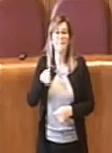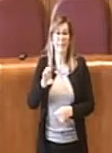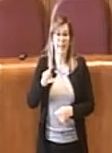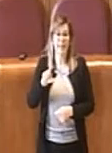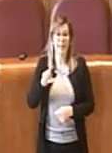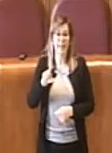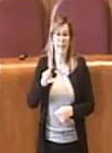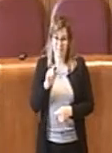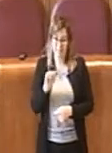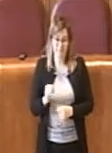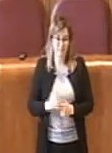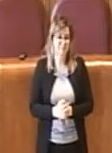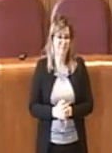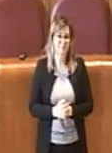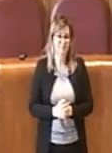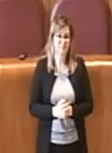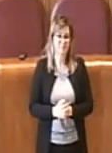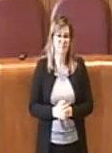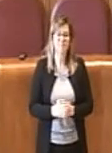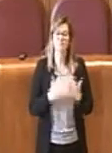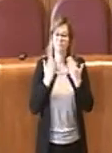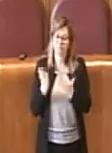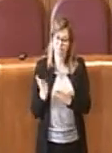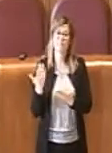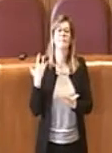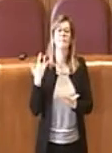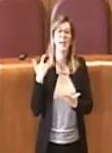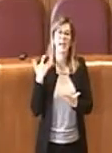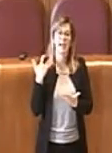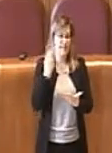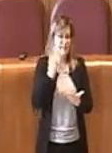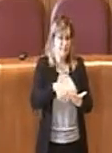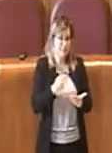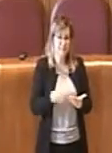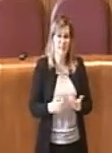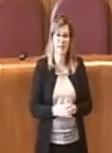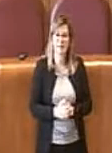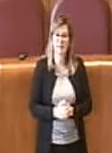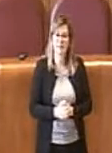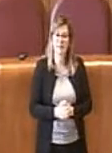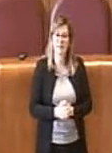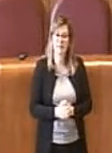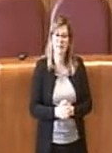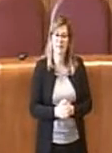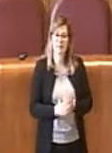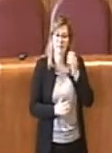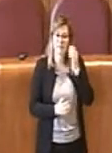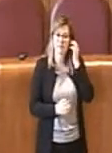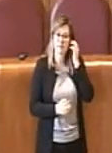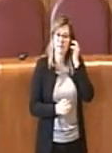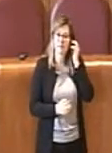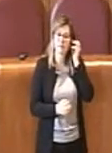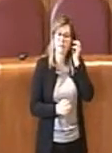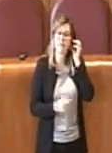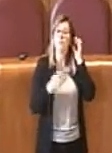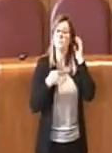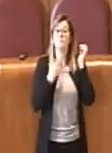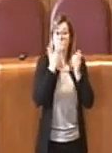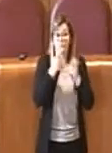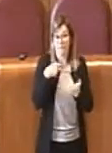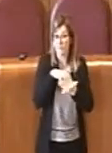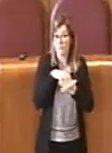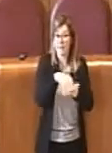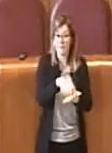sì grazie grazie presidente io intanto voglio fare brevissima premessa di metodo nel senso